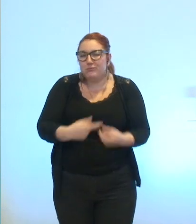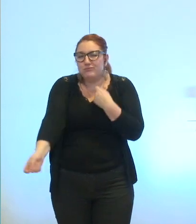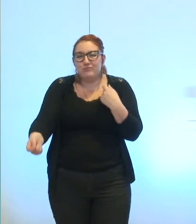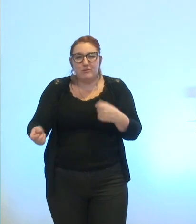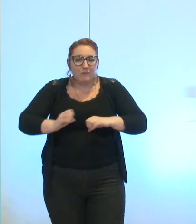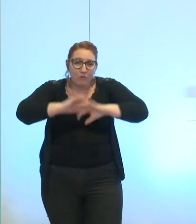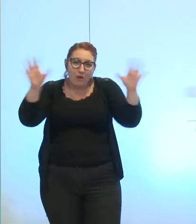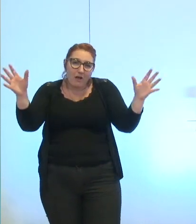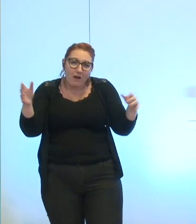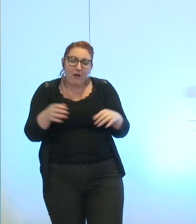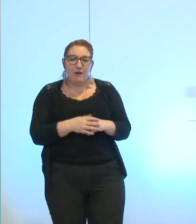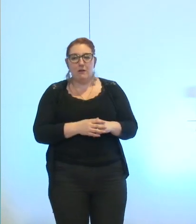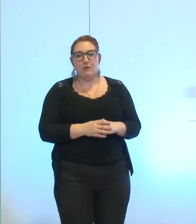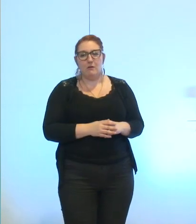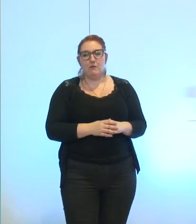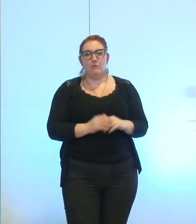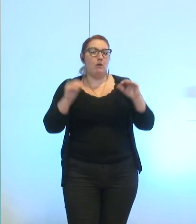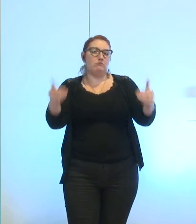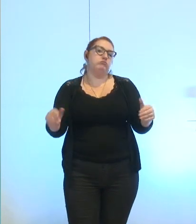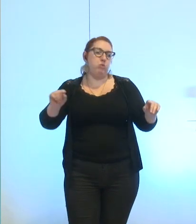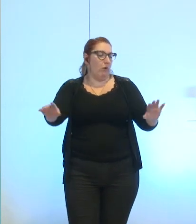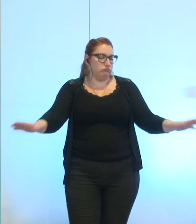voilà je vais arrêter